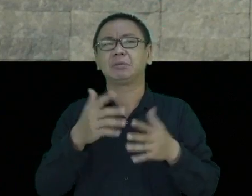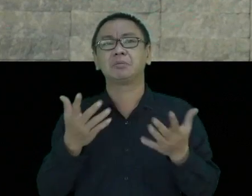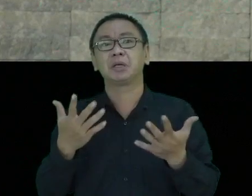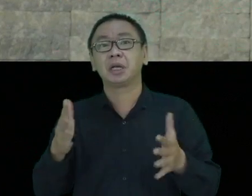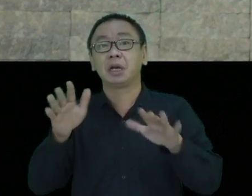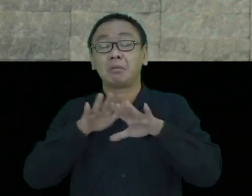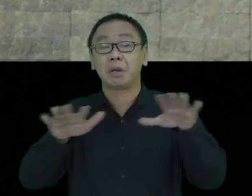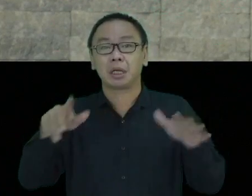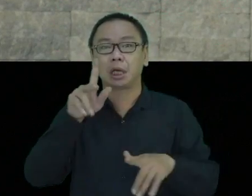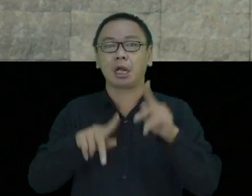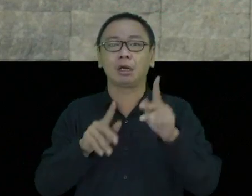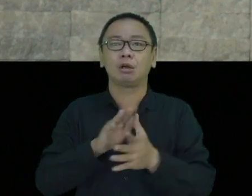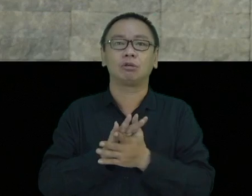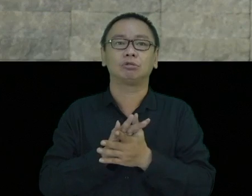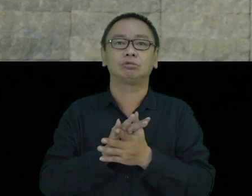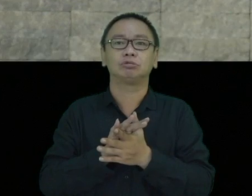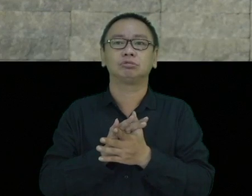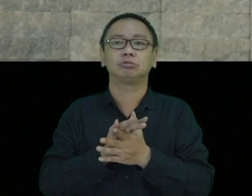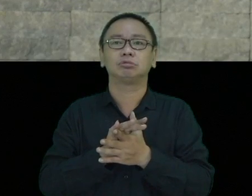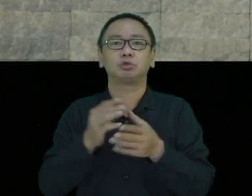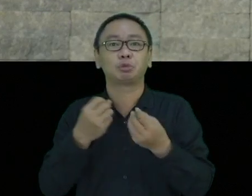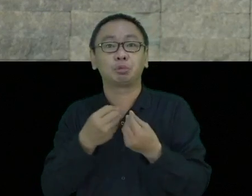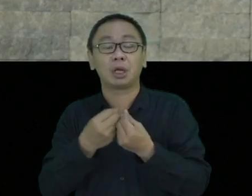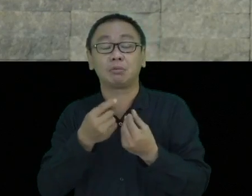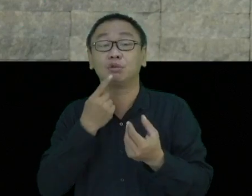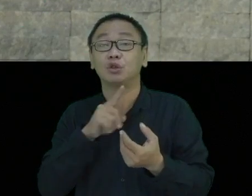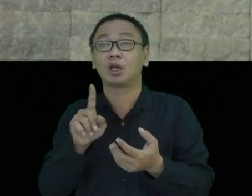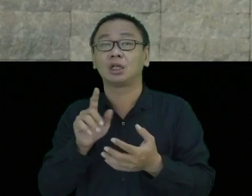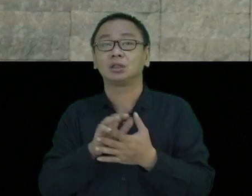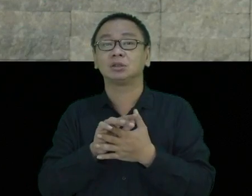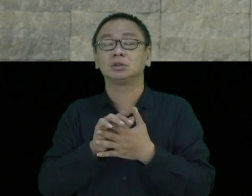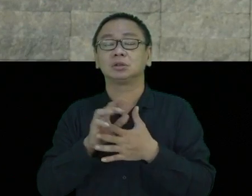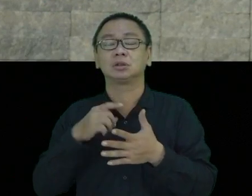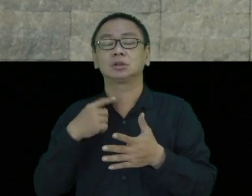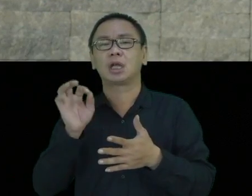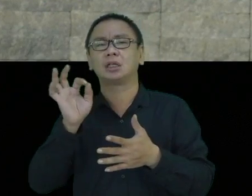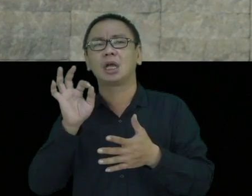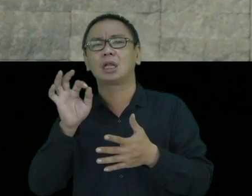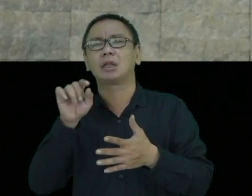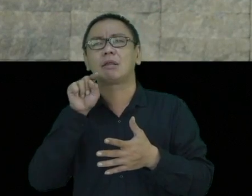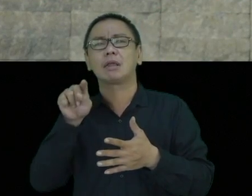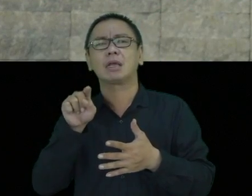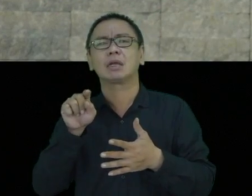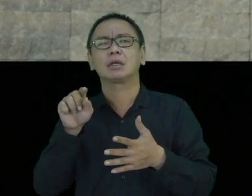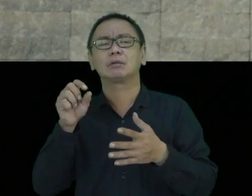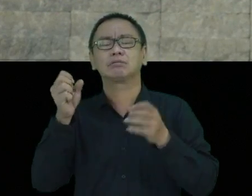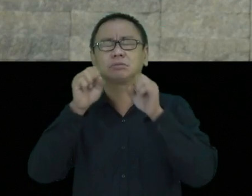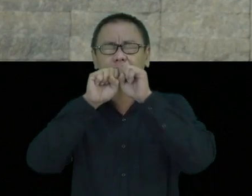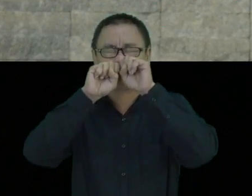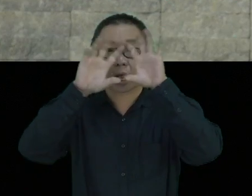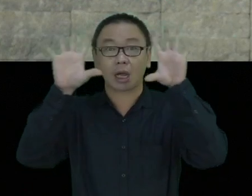damai apabila sejumlah persoalan-persoalan yang kita hadapi ternyata juga belum ada titik terang dalam